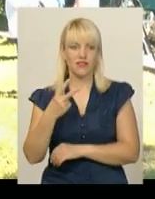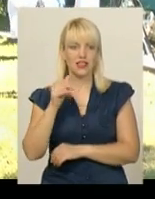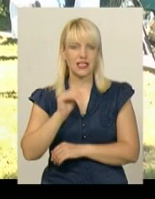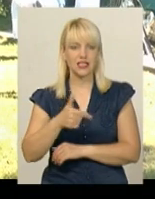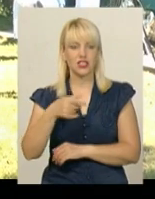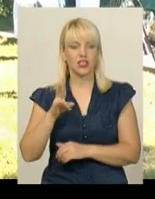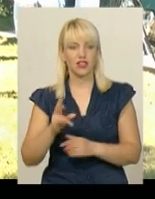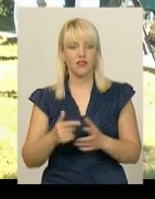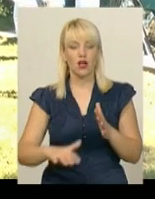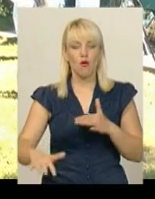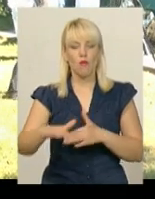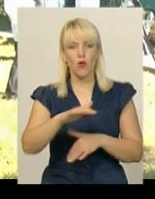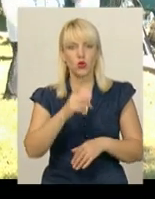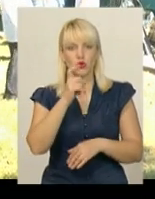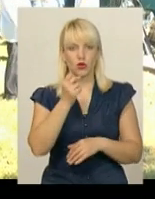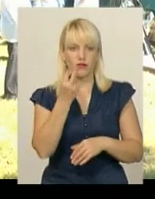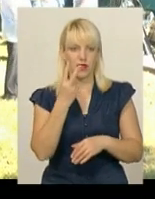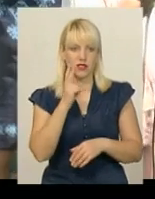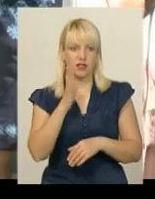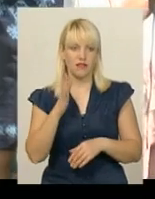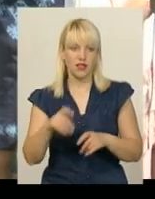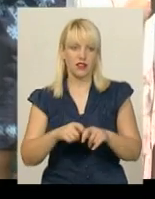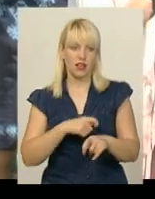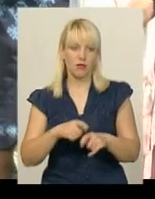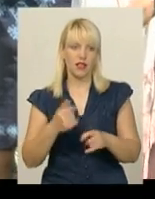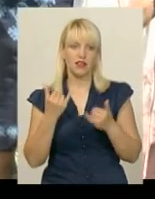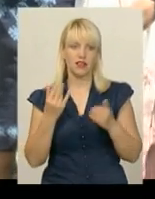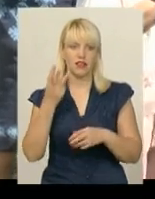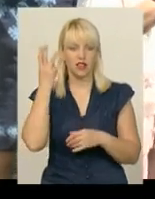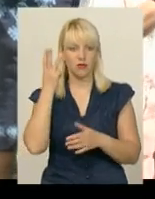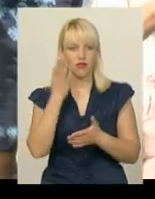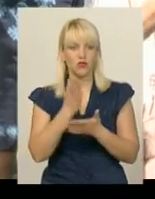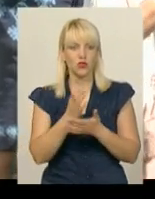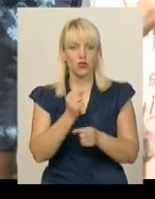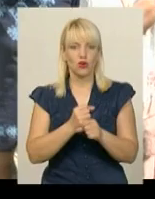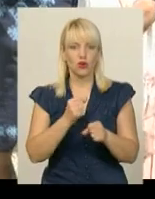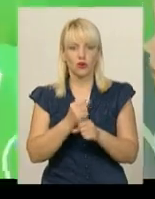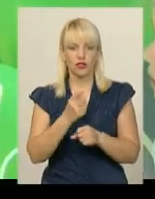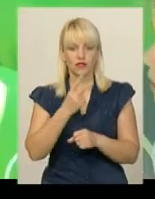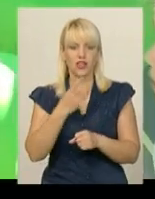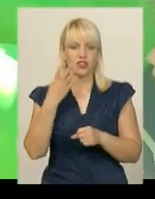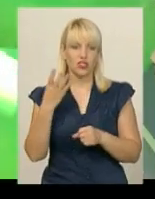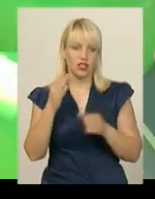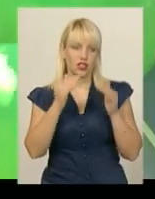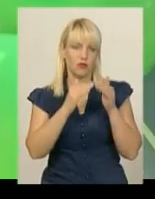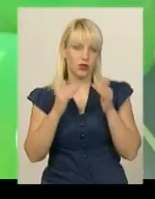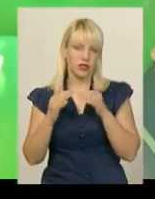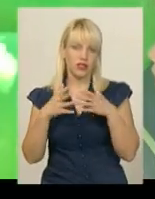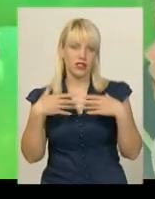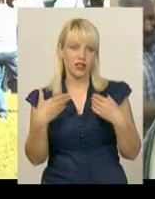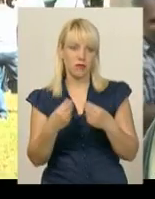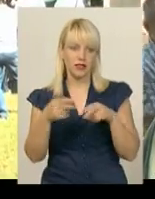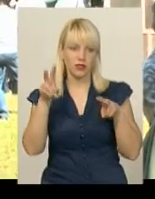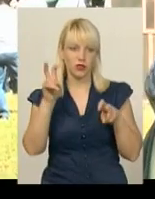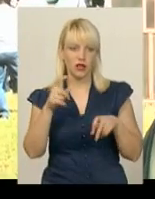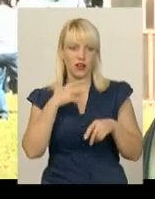1 122 000 гривень площею 112 квадратних метрів. Нині на Хмельниччині функціонує 24 будинки сімейного типу, каже начальник служби